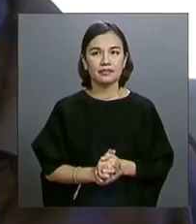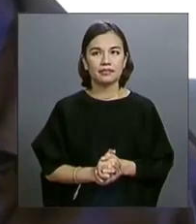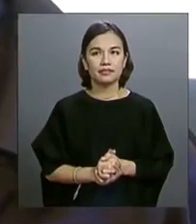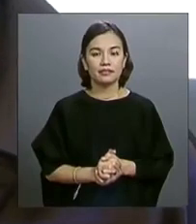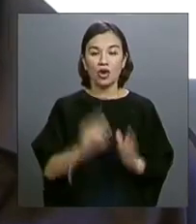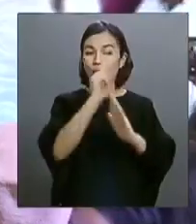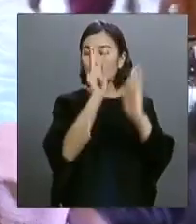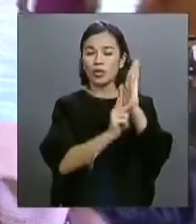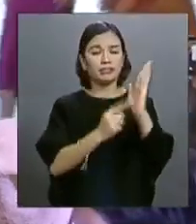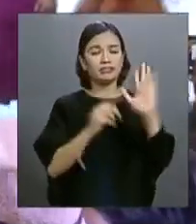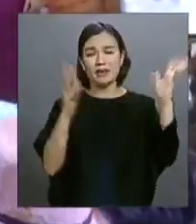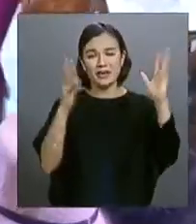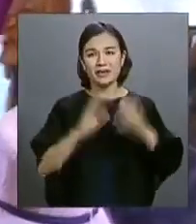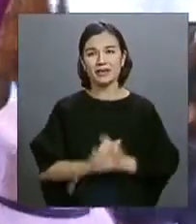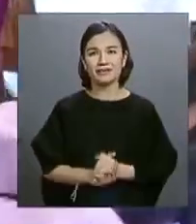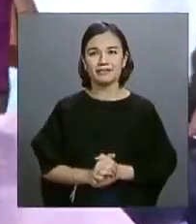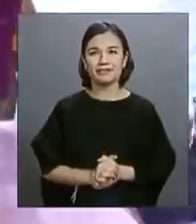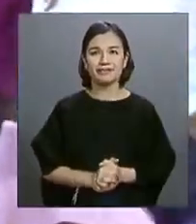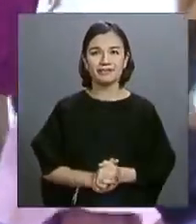ม่มีกฎเกณฑ์